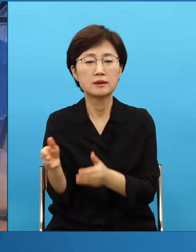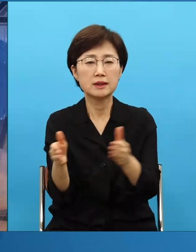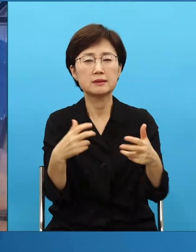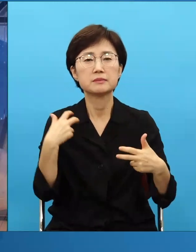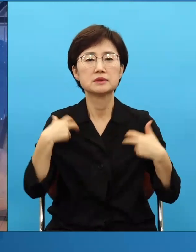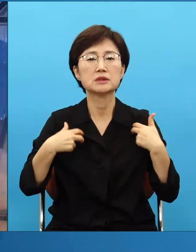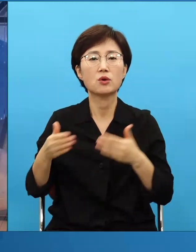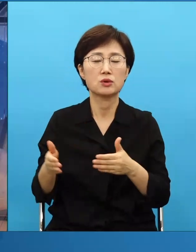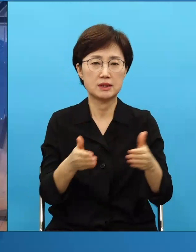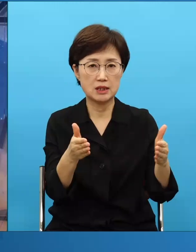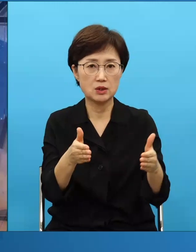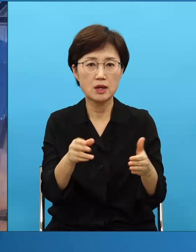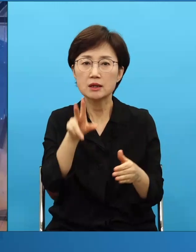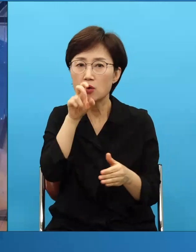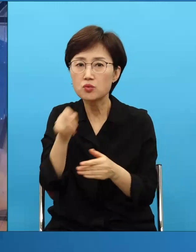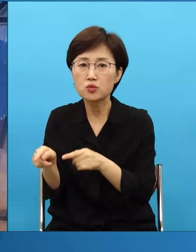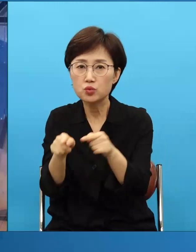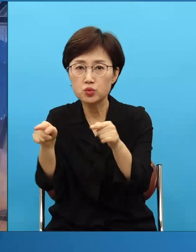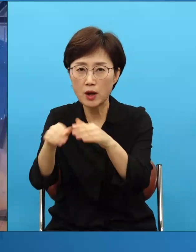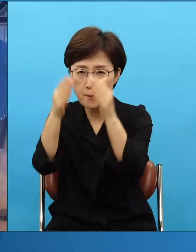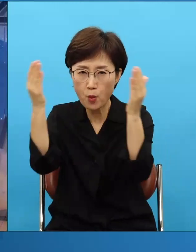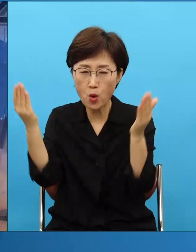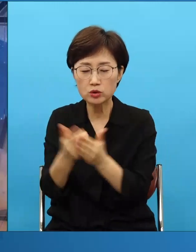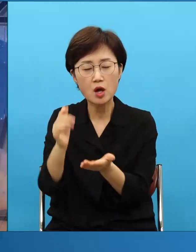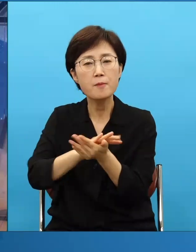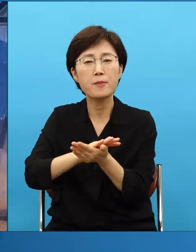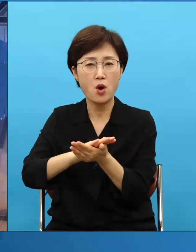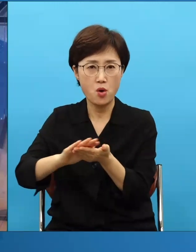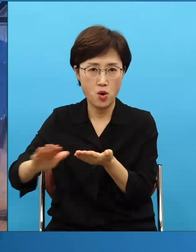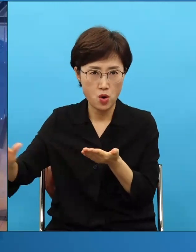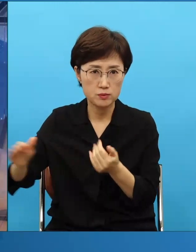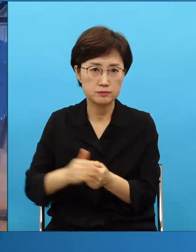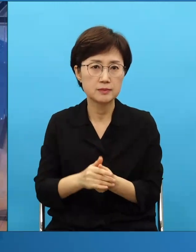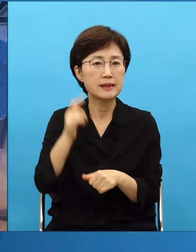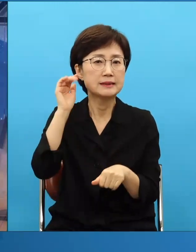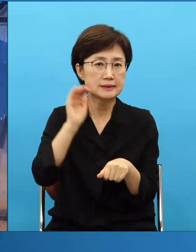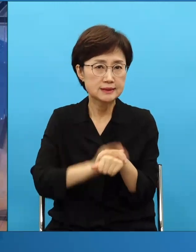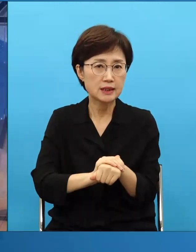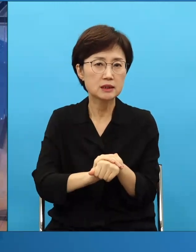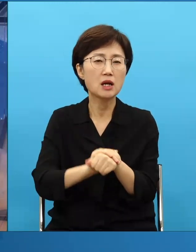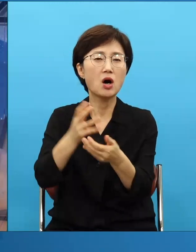그 길은 즐거운 길이요 그의 지름길은 다 평강이니라.